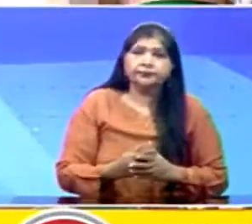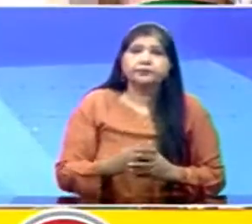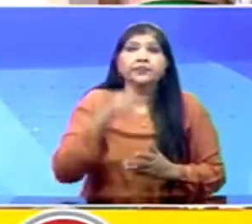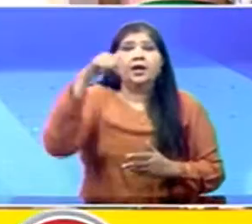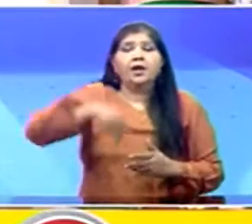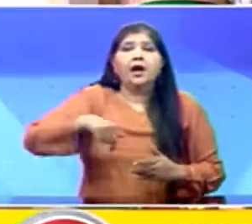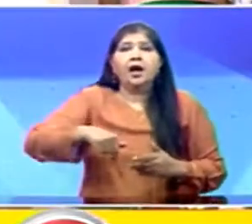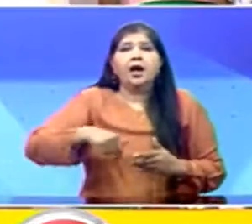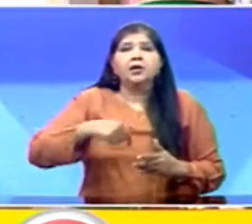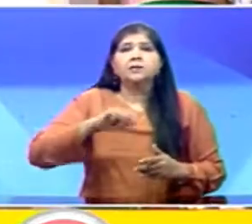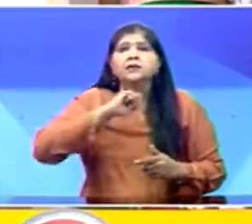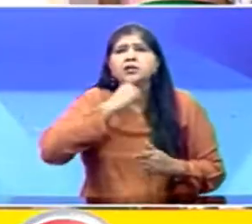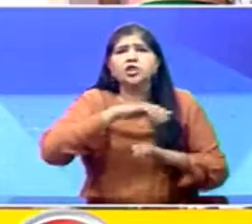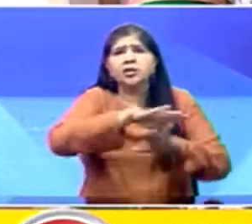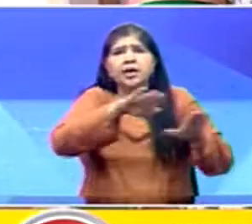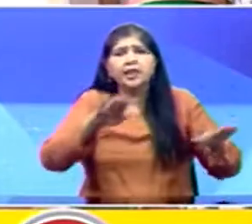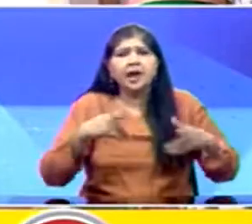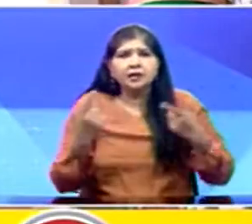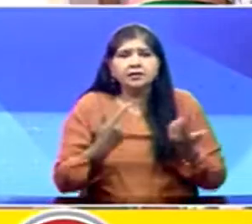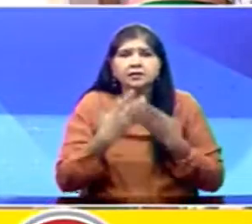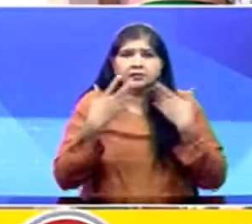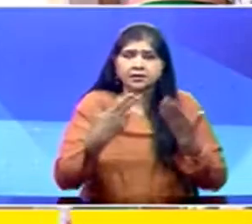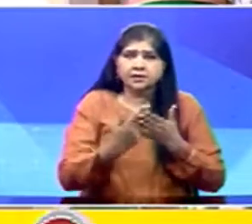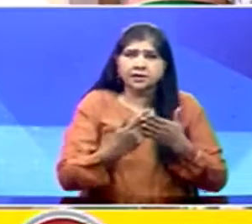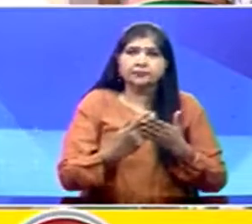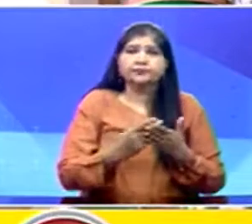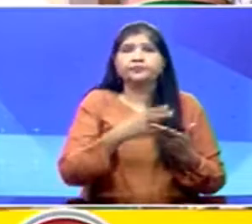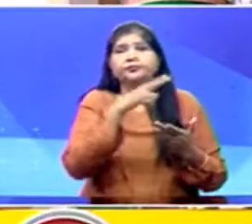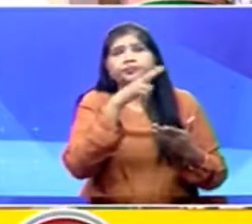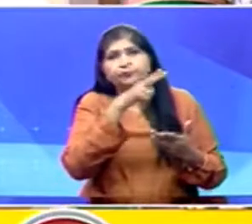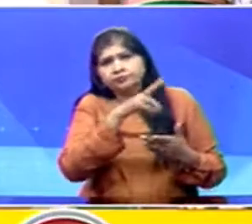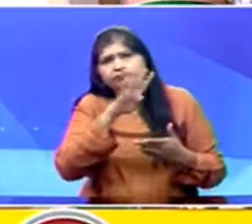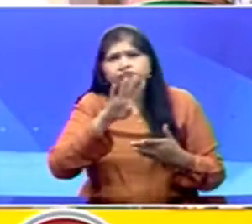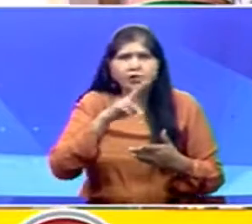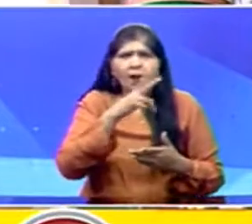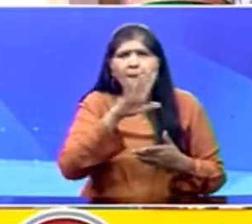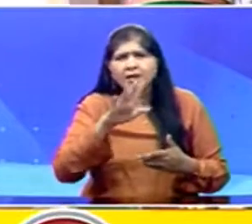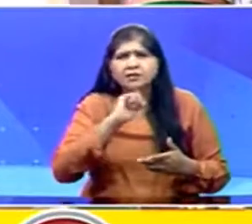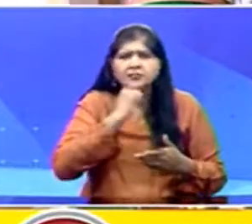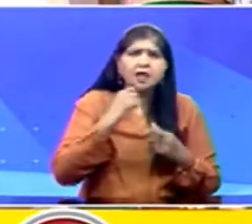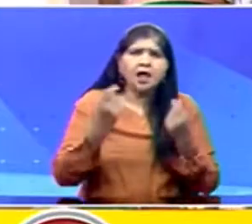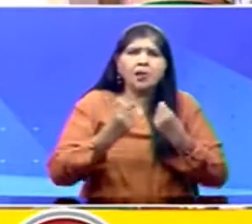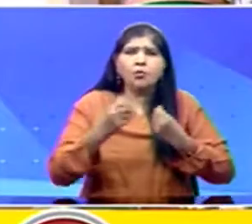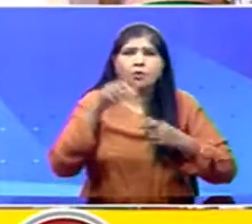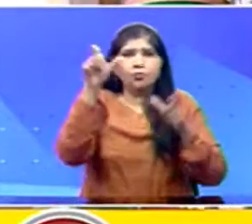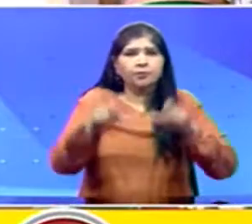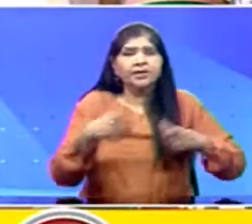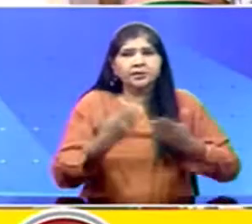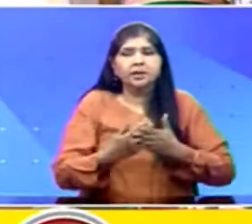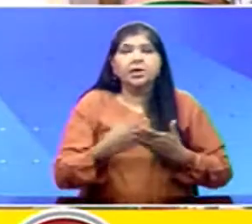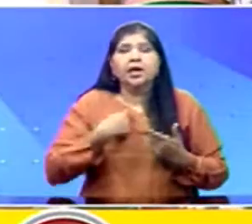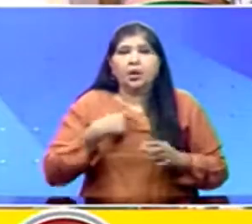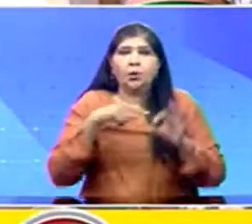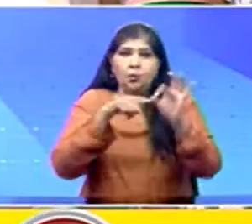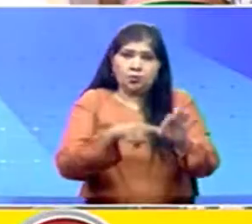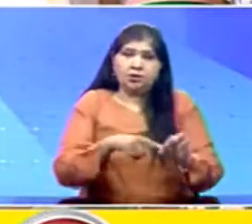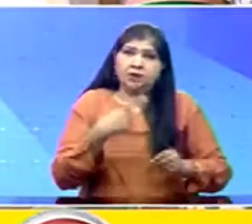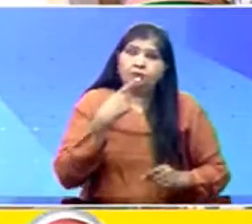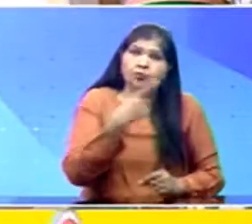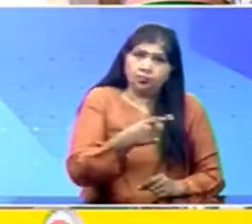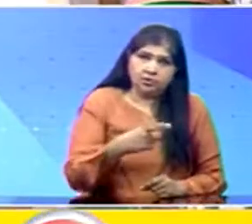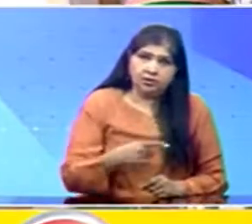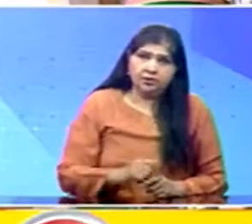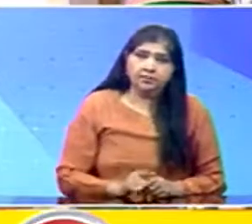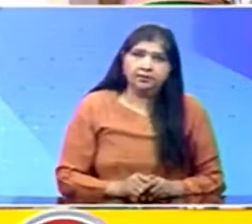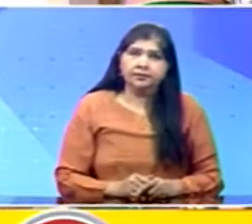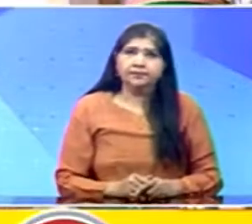आज की पीडी के नवजवानों से, 24-25 साल के युवाओं से, एक सवाल पूछना चाहता हूँ,